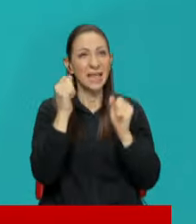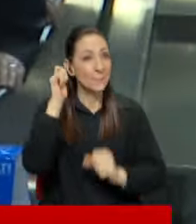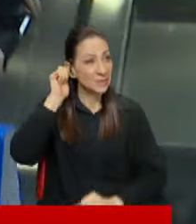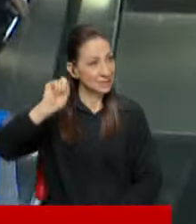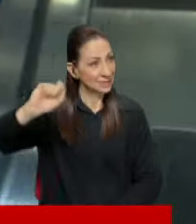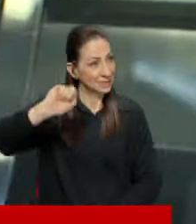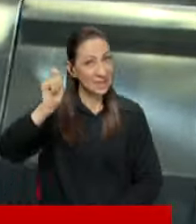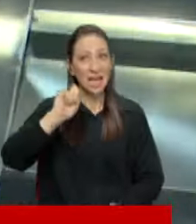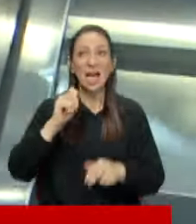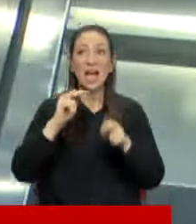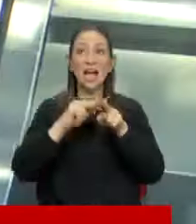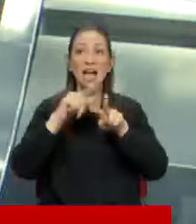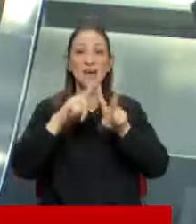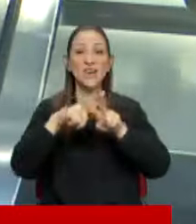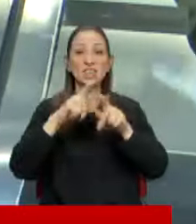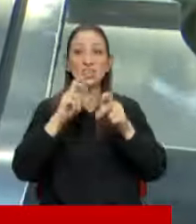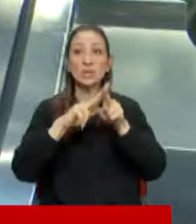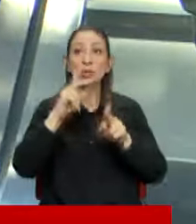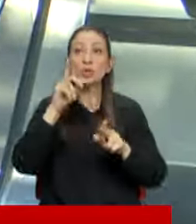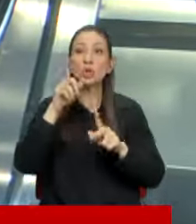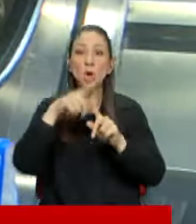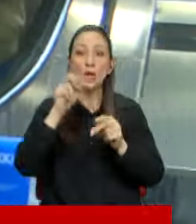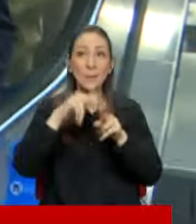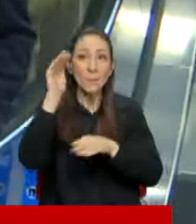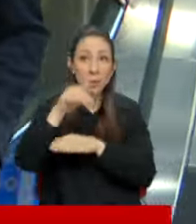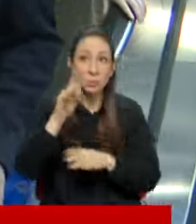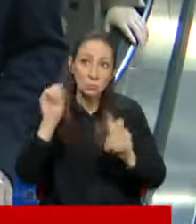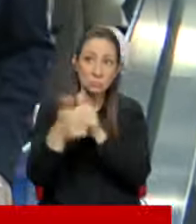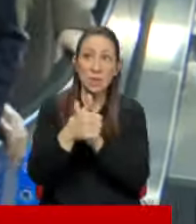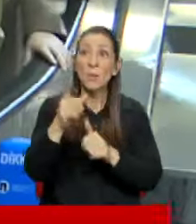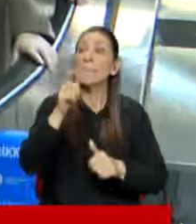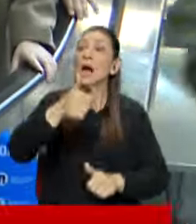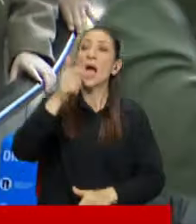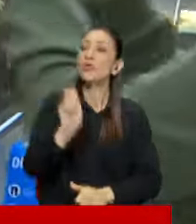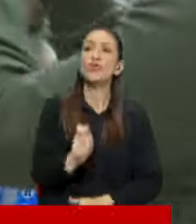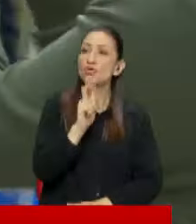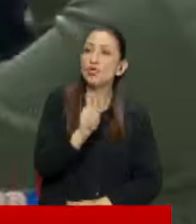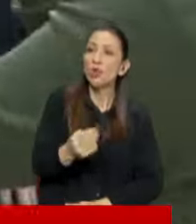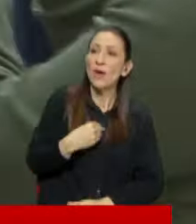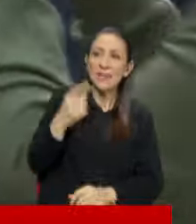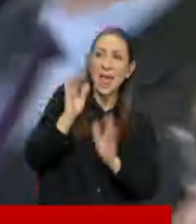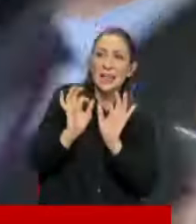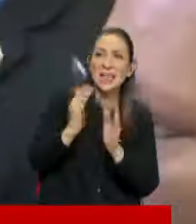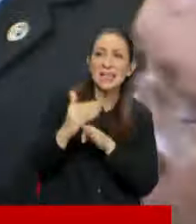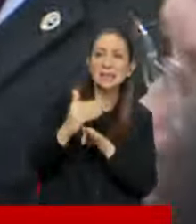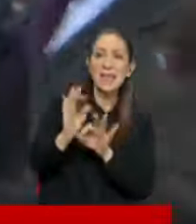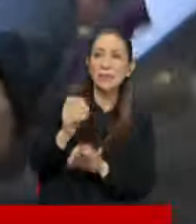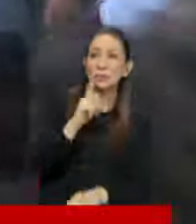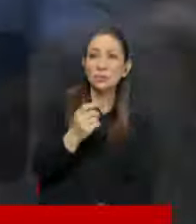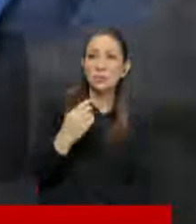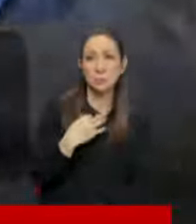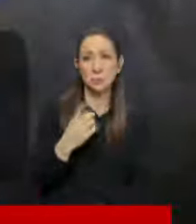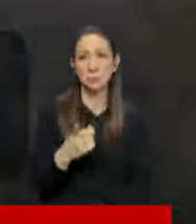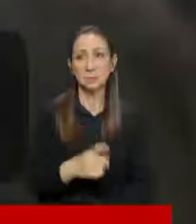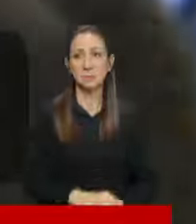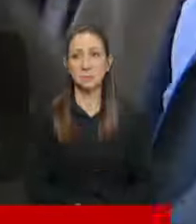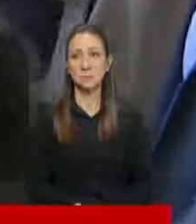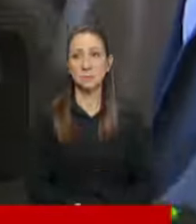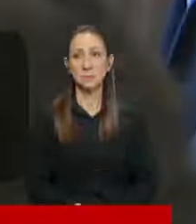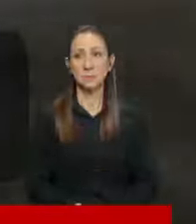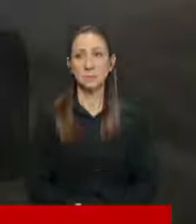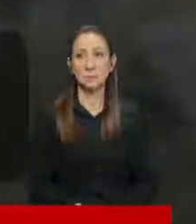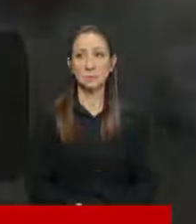çekecek. Kavacık'ta da yine bir TOKİ mağduru kesti önünü. Bakanlığı döneminde verdiği sabit taksit sözünü hatırlattı. Lütfen sizden rica